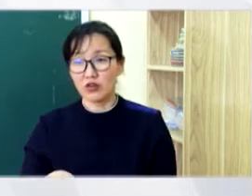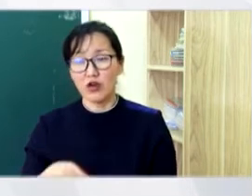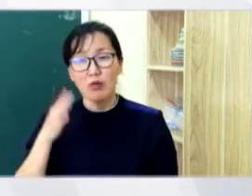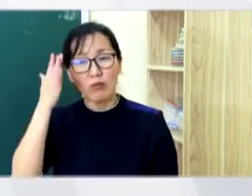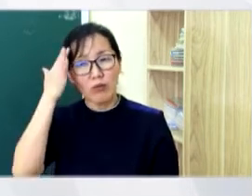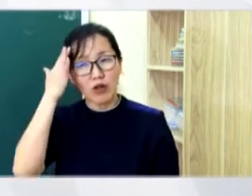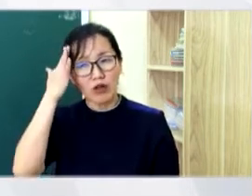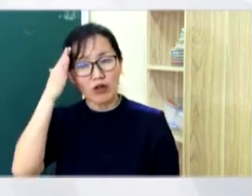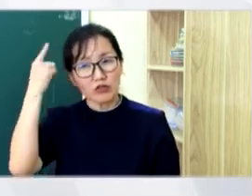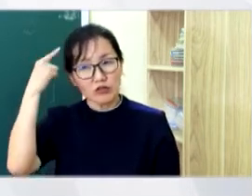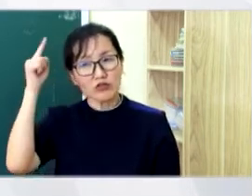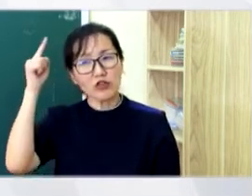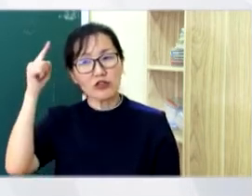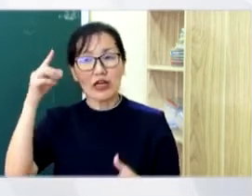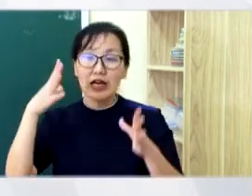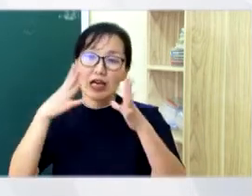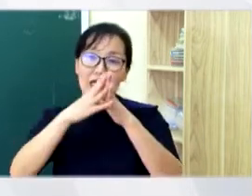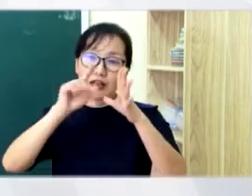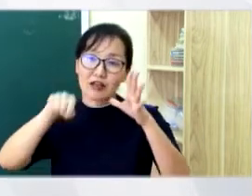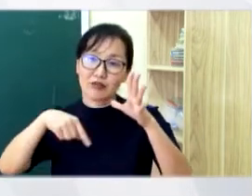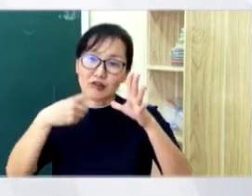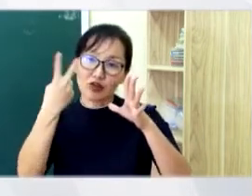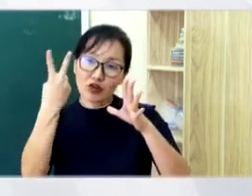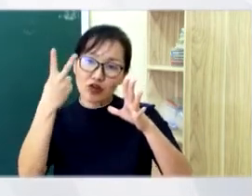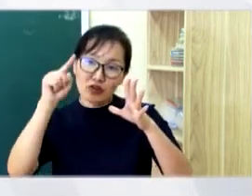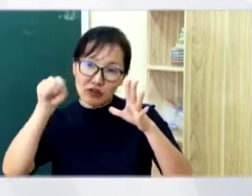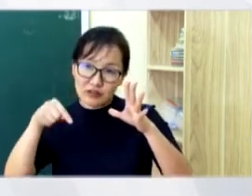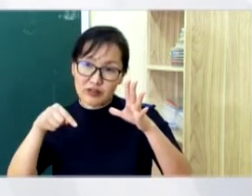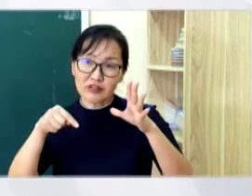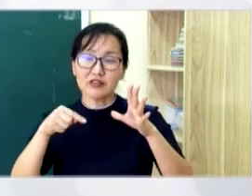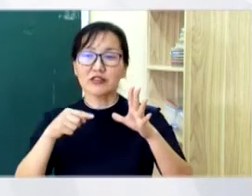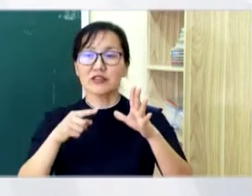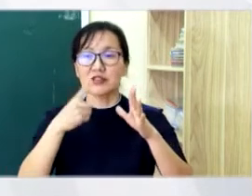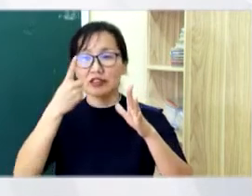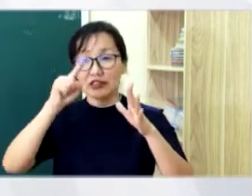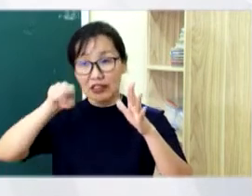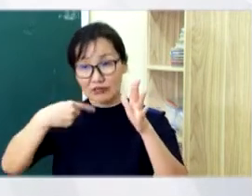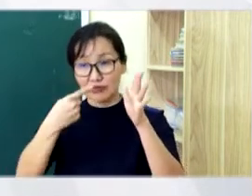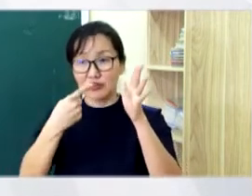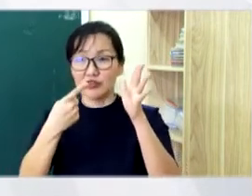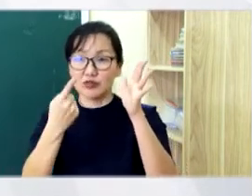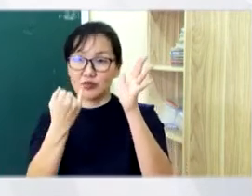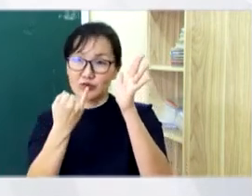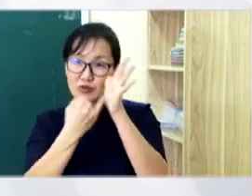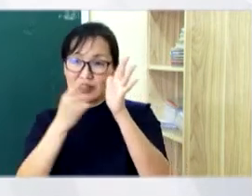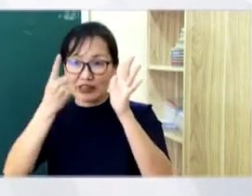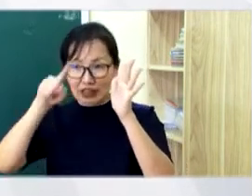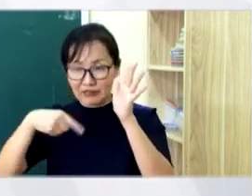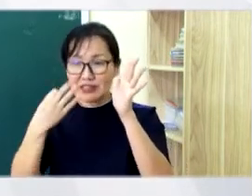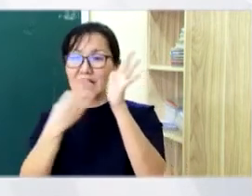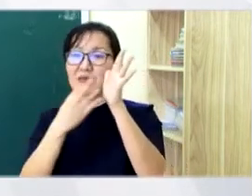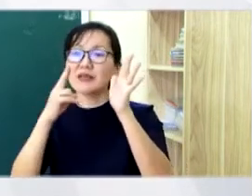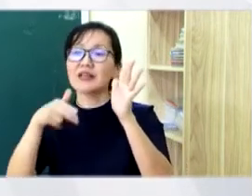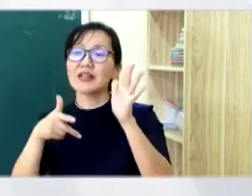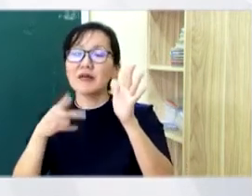6.18 кг чацарган худалдан авчээ. Ойролцоогоор ээж хэдэн кг жимс худалдан авсан бол? За та нарт